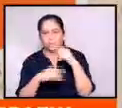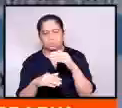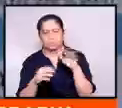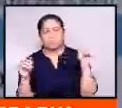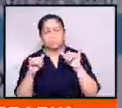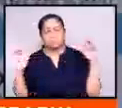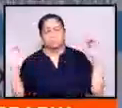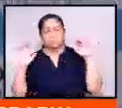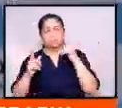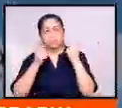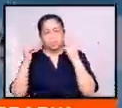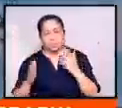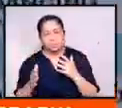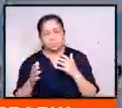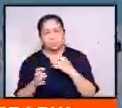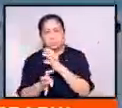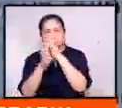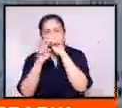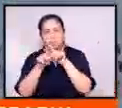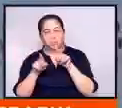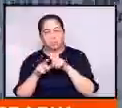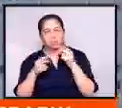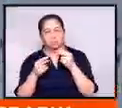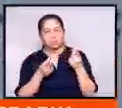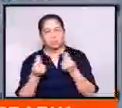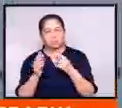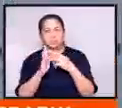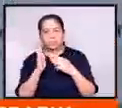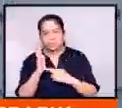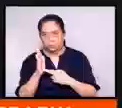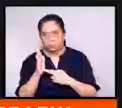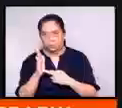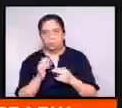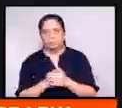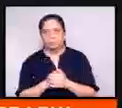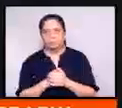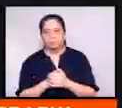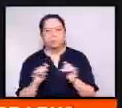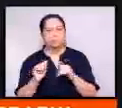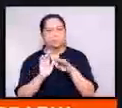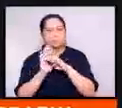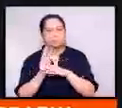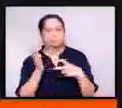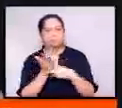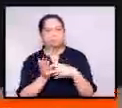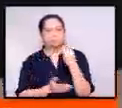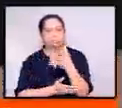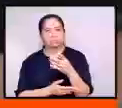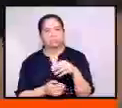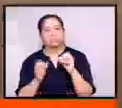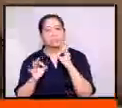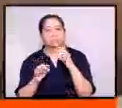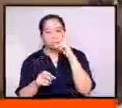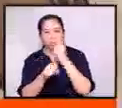kasabay ng pagdami ng turista, naghigpit ang mga otoridad sa pagpapatupad ng batas. Ganito ang citation ticket na